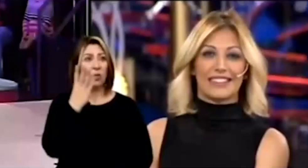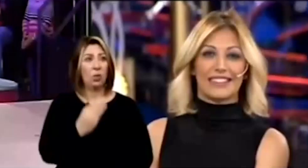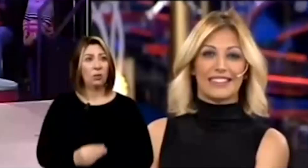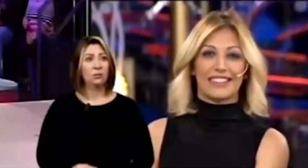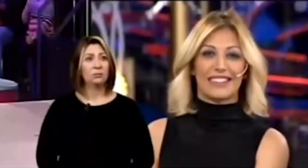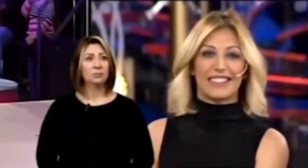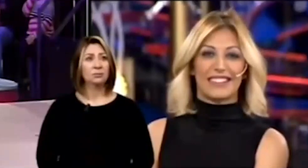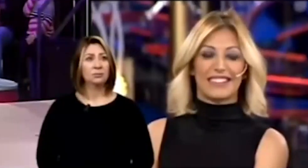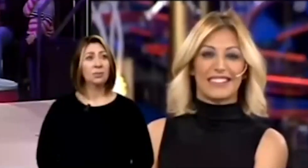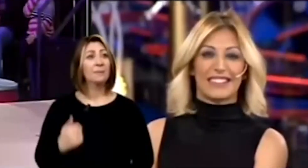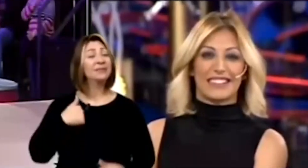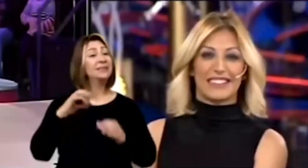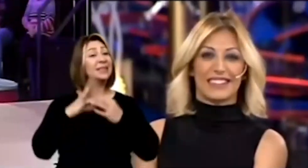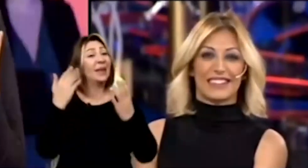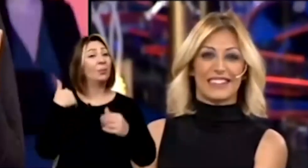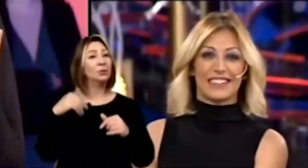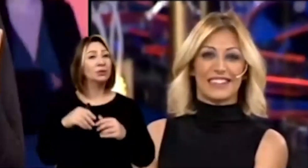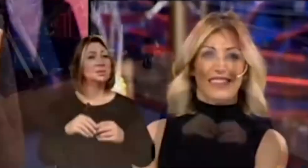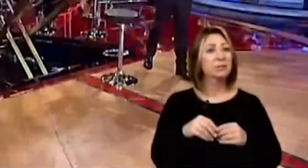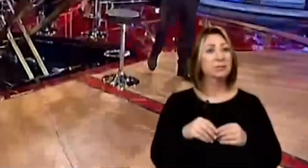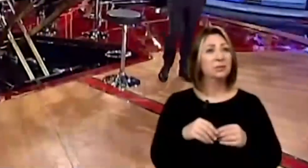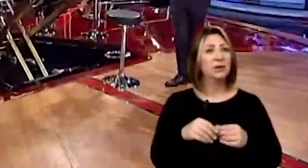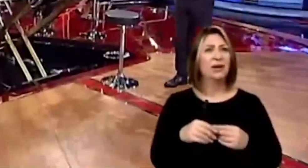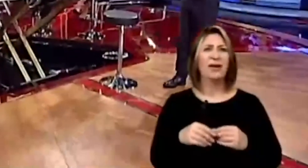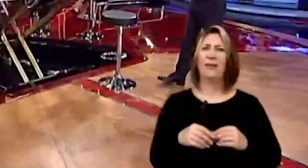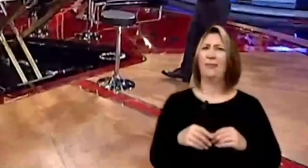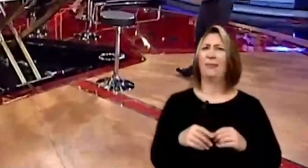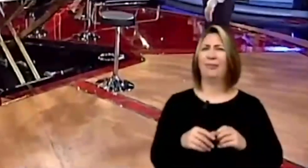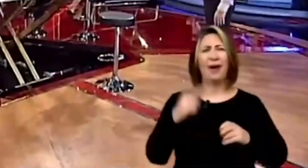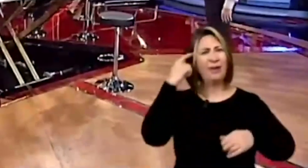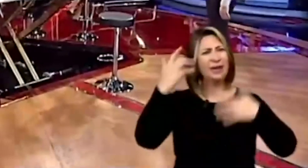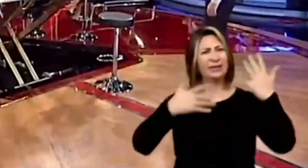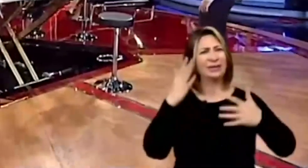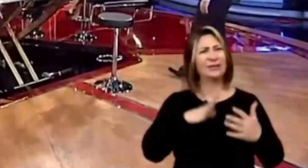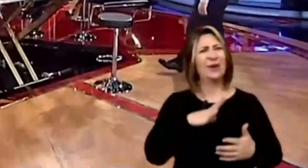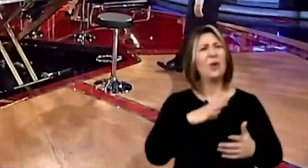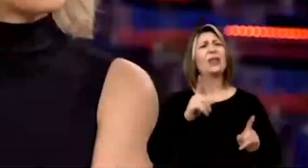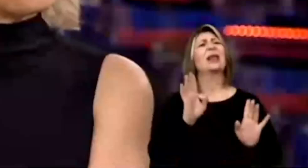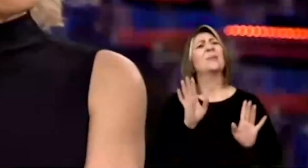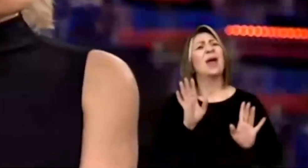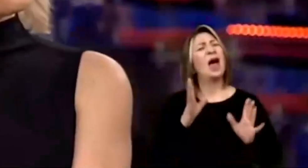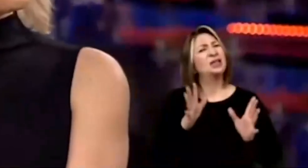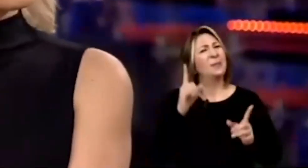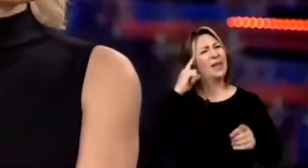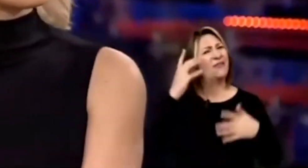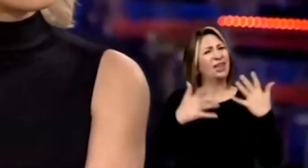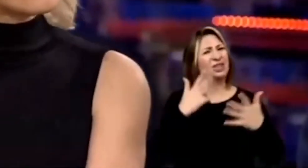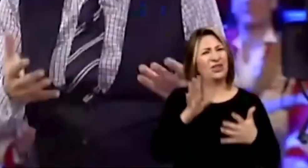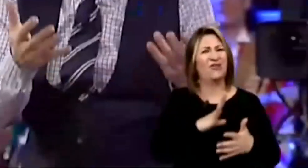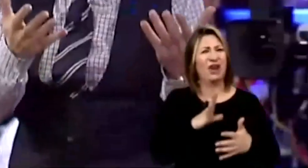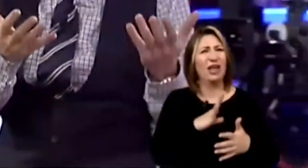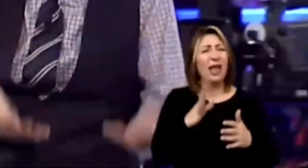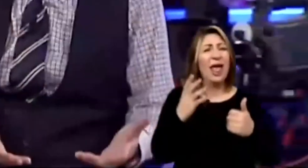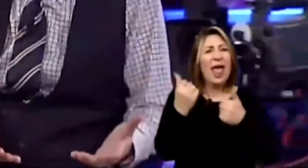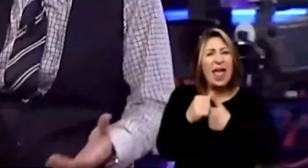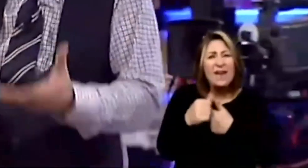yani. Biz neden buradayız? Onun için güvendiğimiz için. Dur. Ya acayip bir kafa karışıklığı var hocam. Öyle değil mi? Acayip bir kafa karışıklığı.